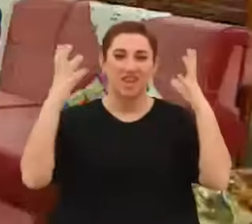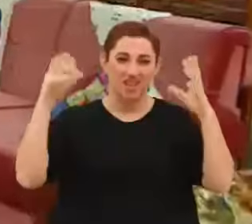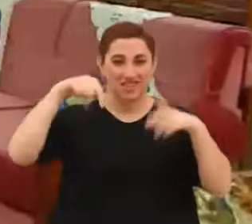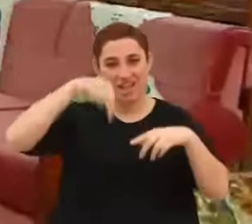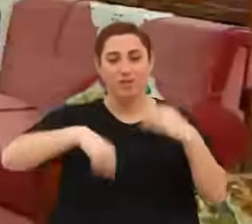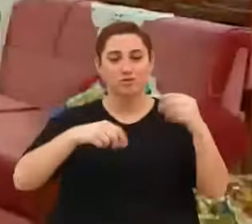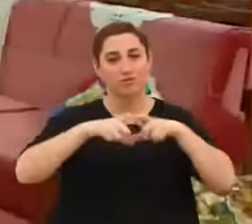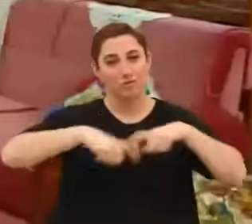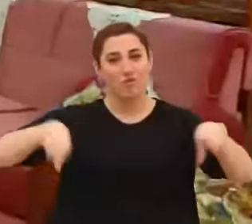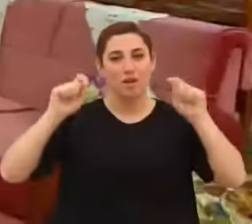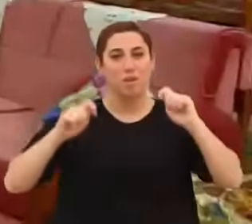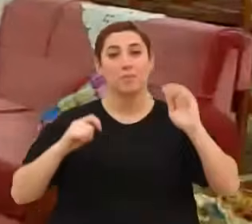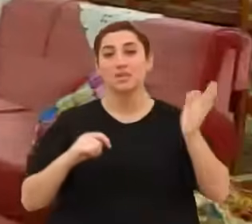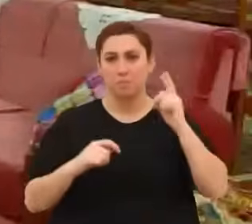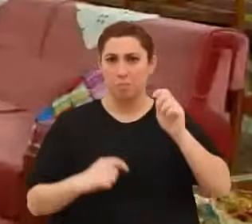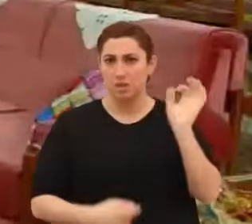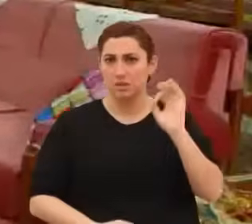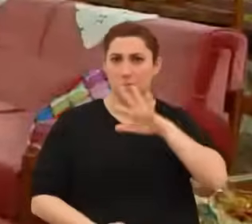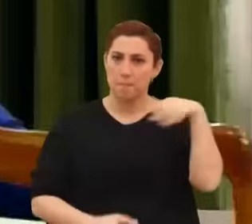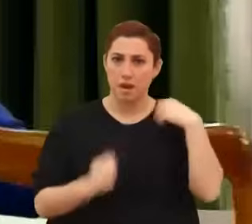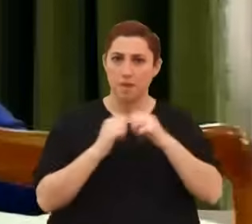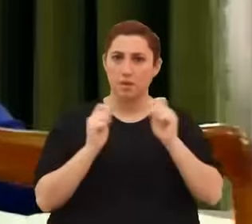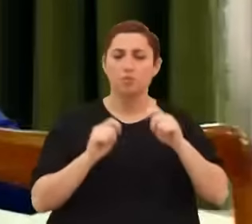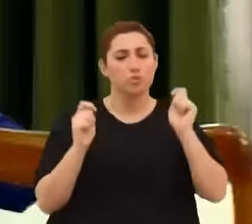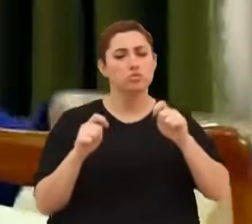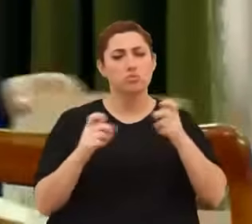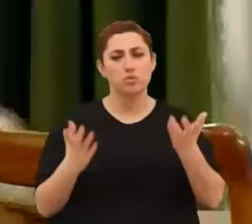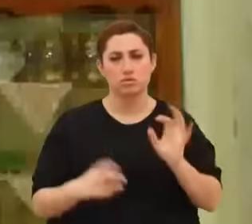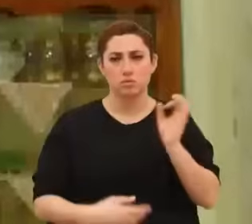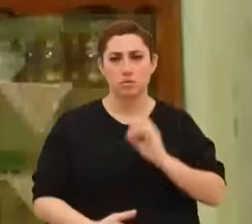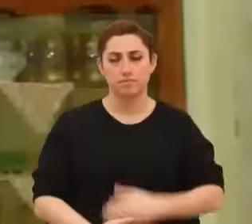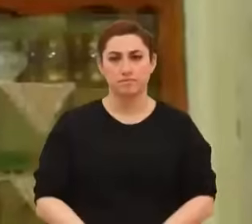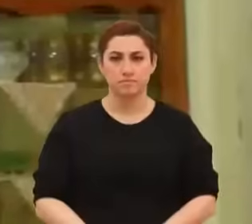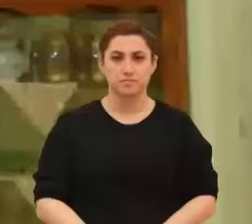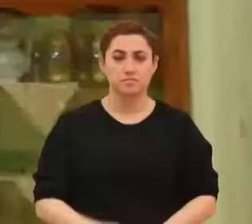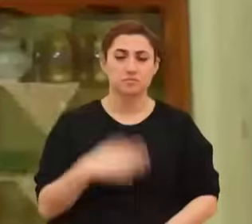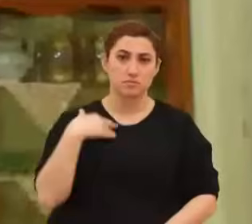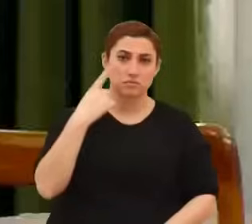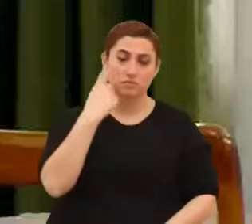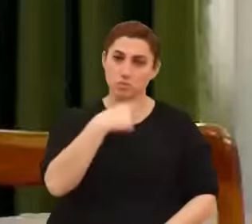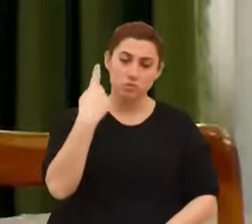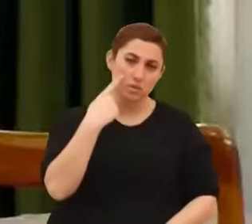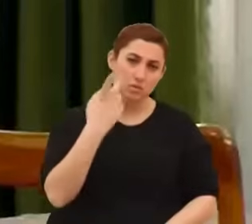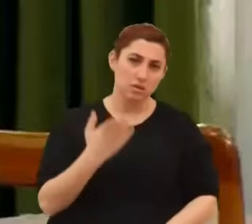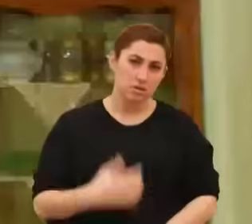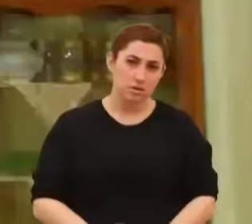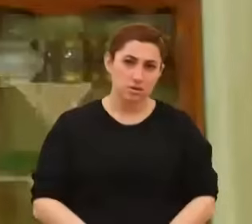kurarız. Artık acaba yaparız değil mi? Beraber yaparız. Yaparız, yaparız. Tamam. Bak bakayım benim yüzüme sen.